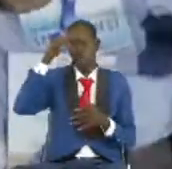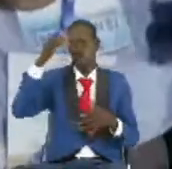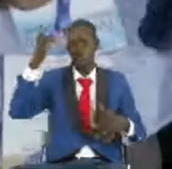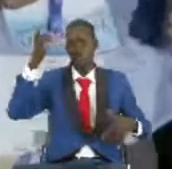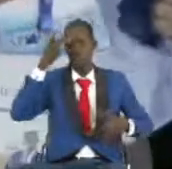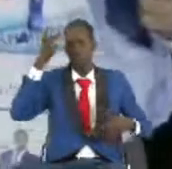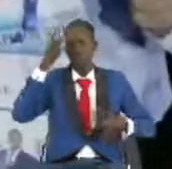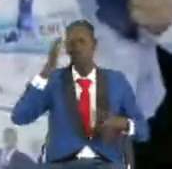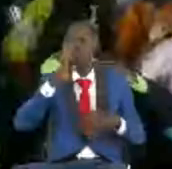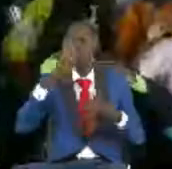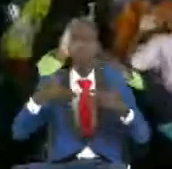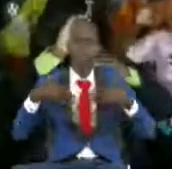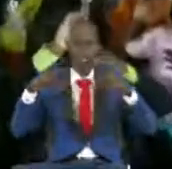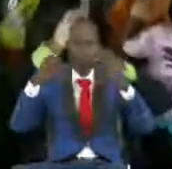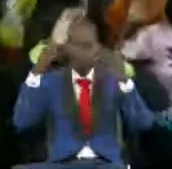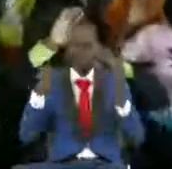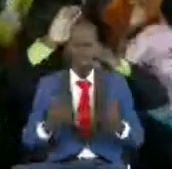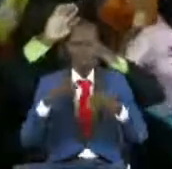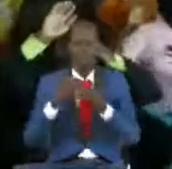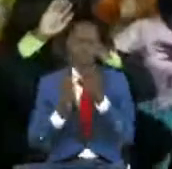incurable, soyez guéris maintenant.